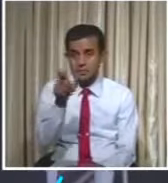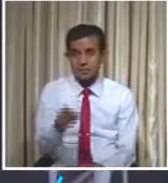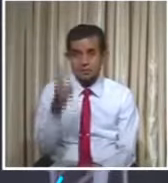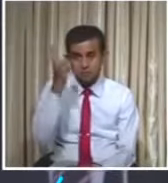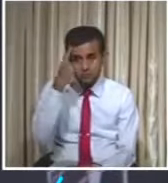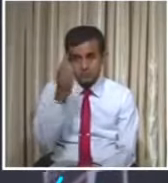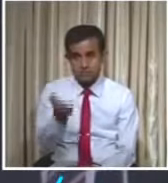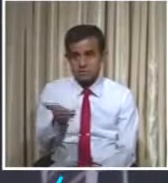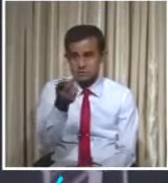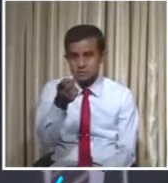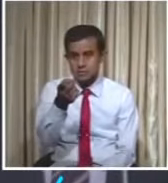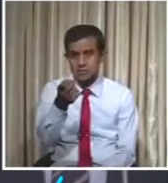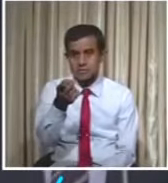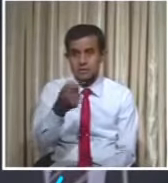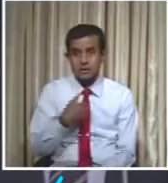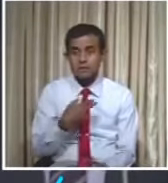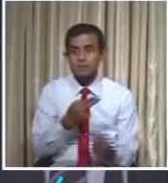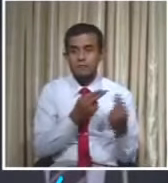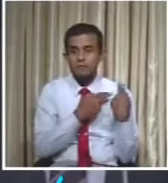තියාගන්න